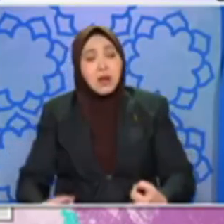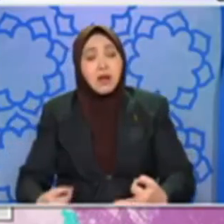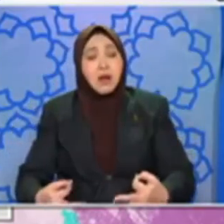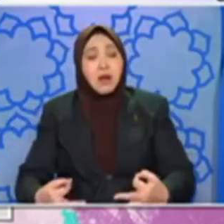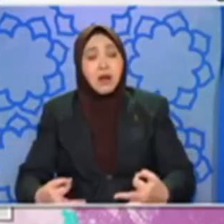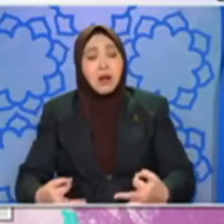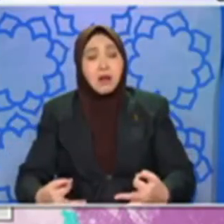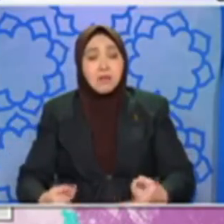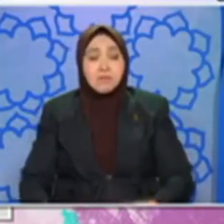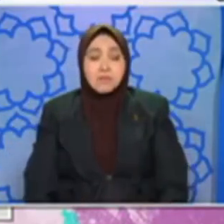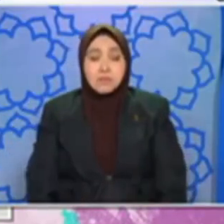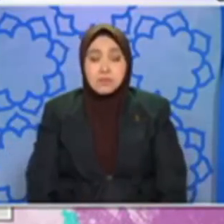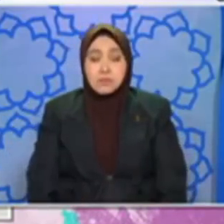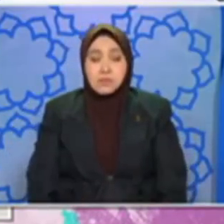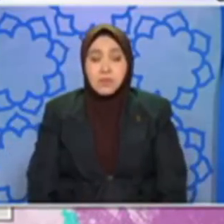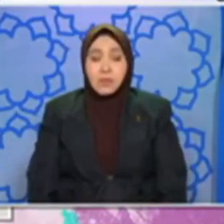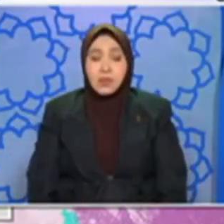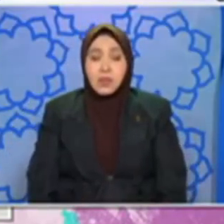محسورا